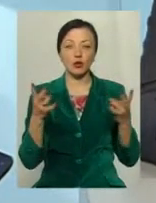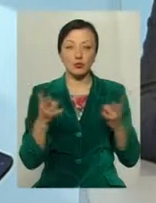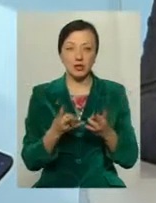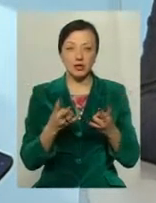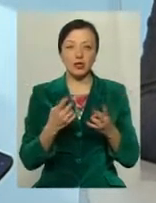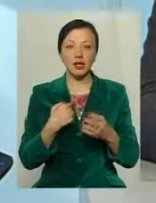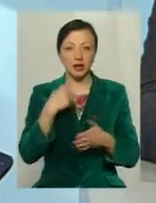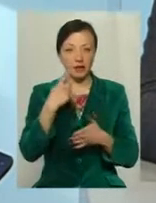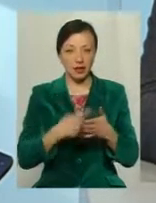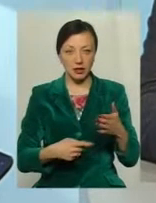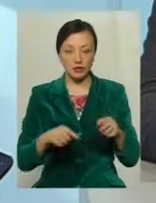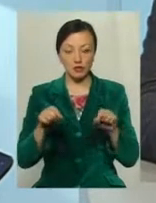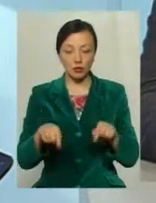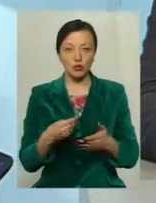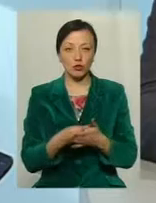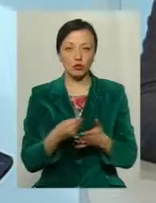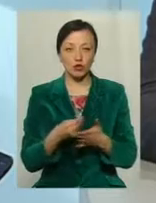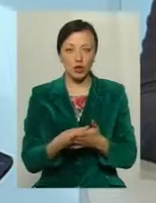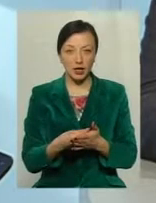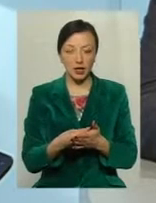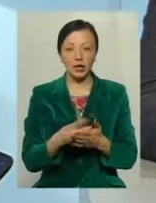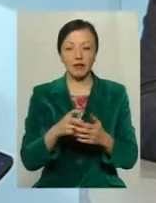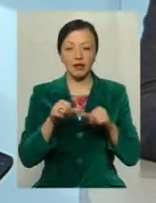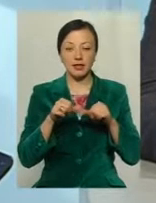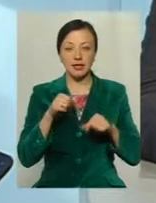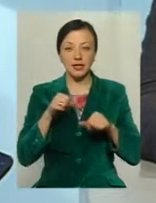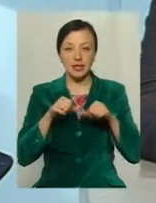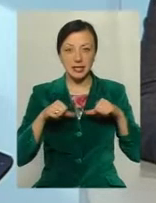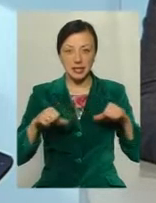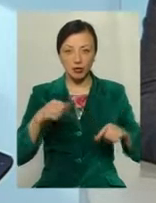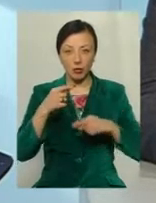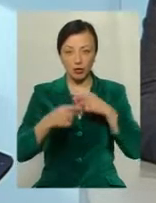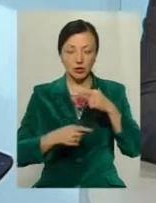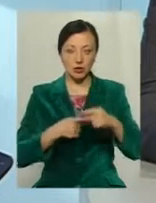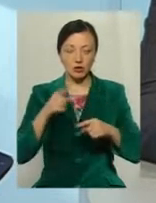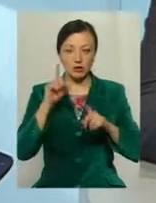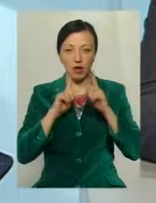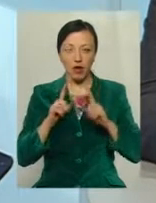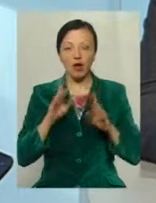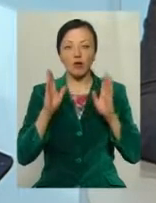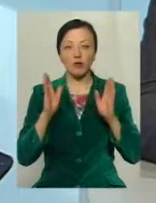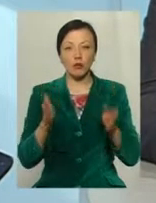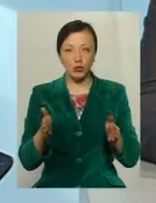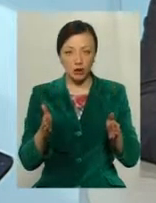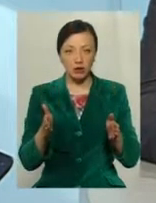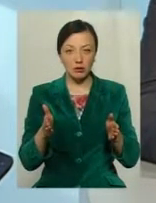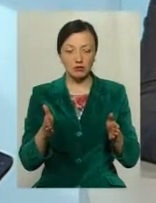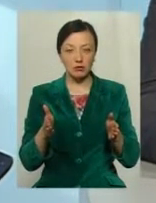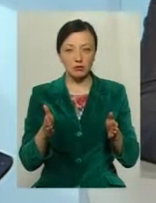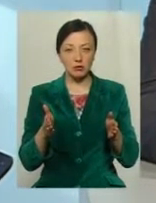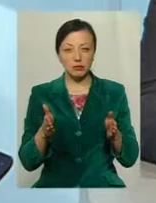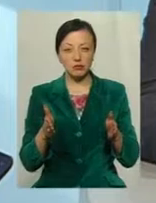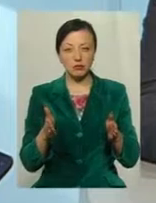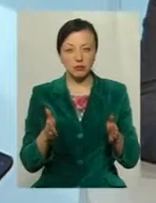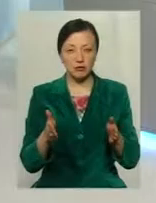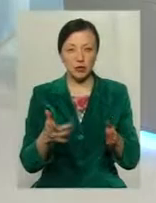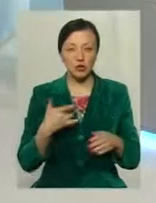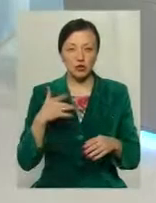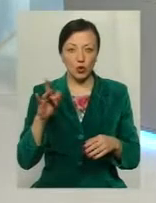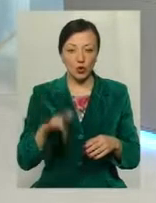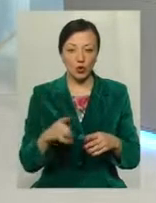Це питання самого кількості апарату, комунальних закладів, які є, чи потрібні вони, якщо вони виконують комунальну функцію, а які